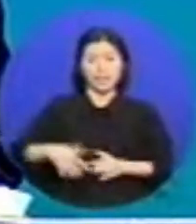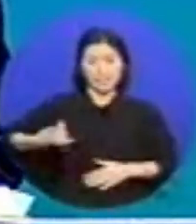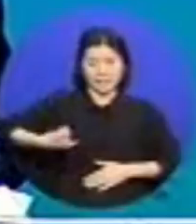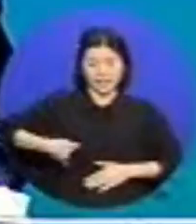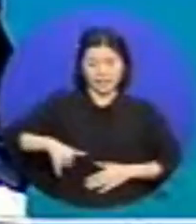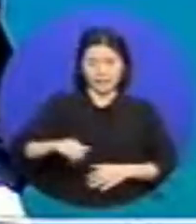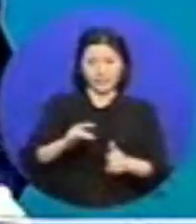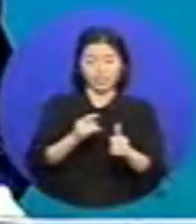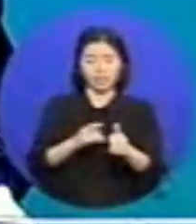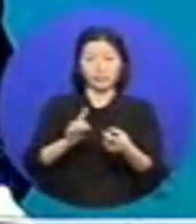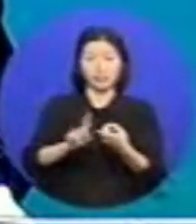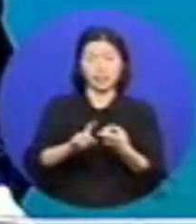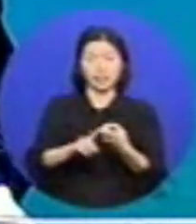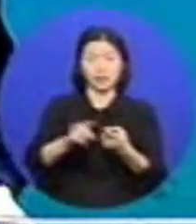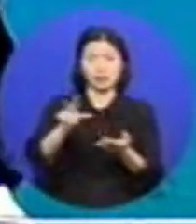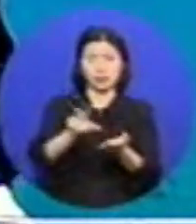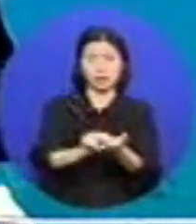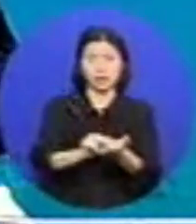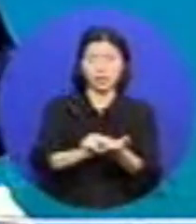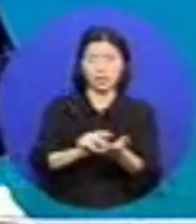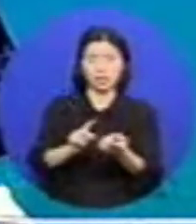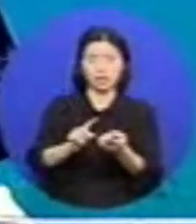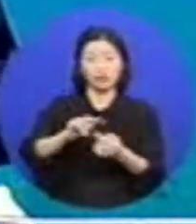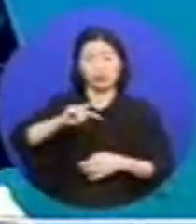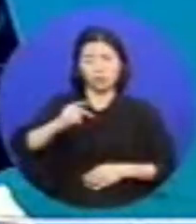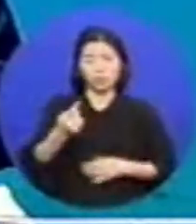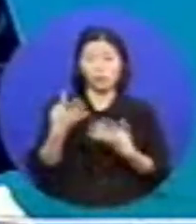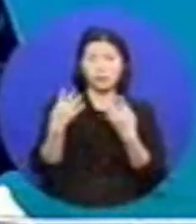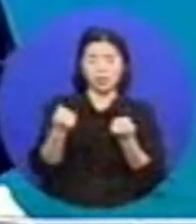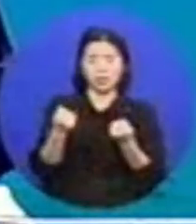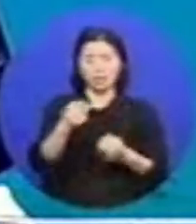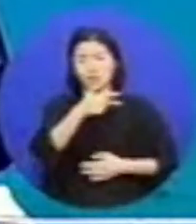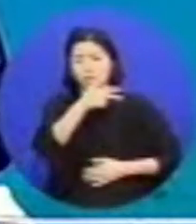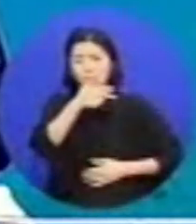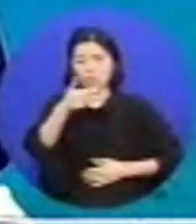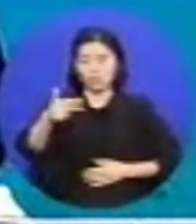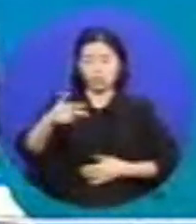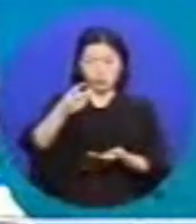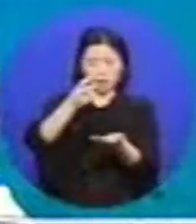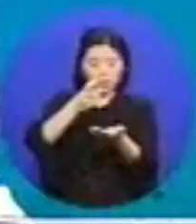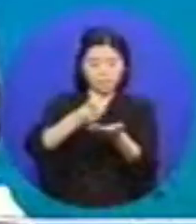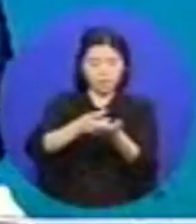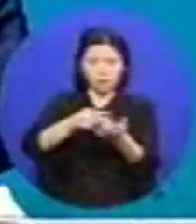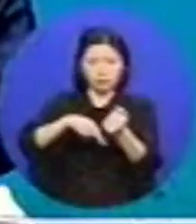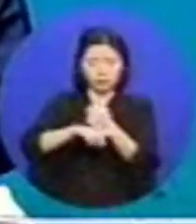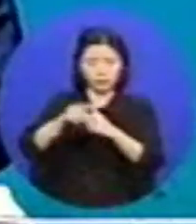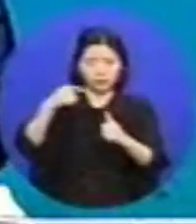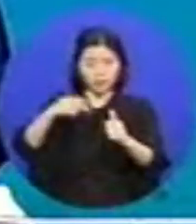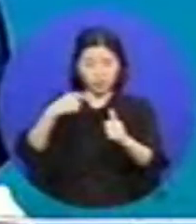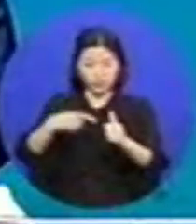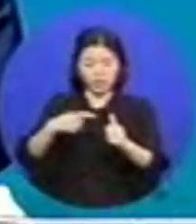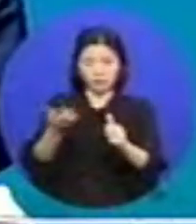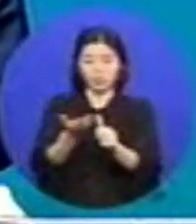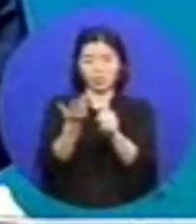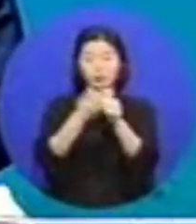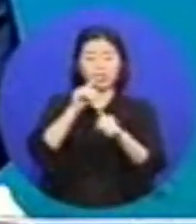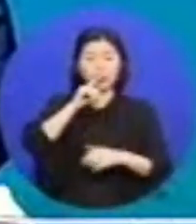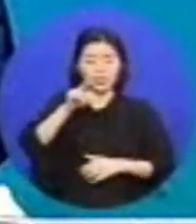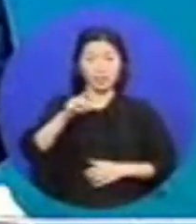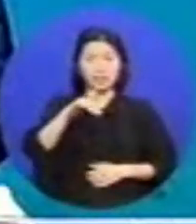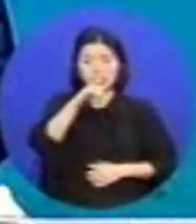자녀들에 대한 문제도 마찬가지예요. 주의 교훈과 훈계로 자녀를 양육하라 그랬는데 저는